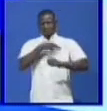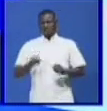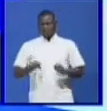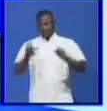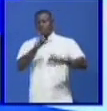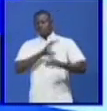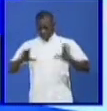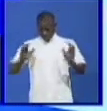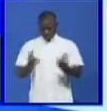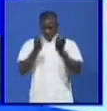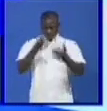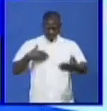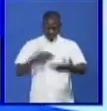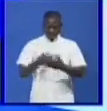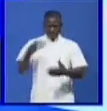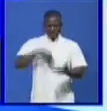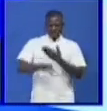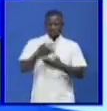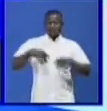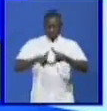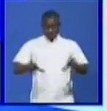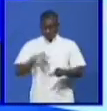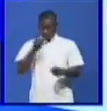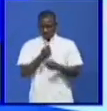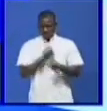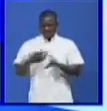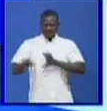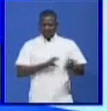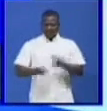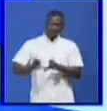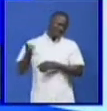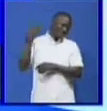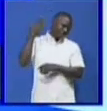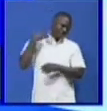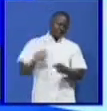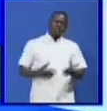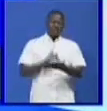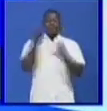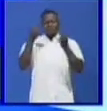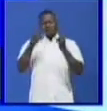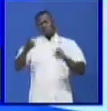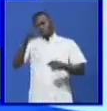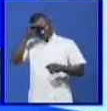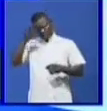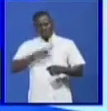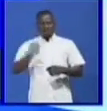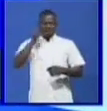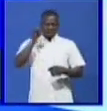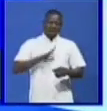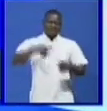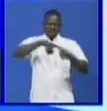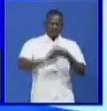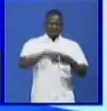sommet dans un secteur d'activité jadis réservé aux hommes. Cette mécanicienne occupe la plus haute marche de la chaîne